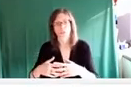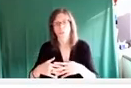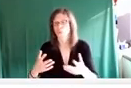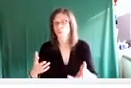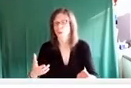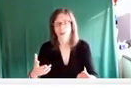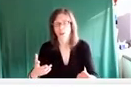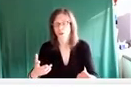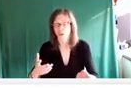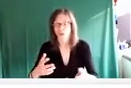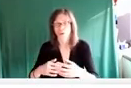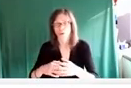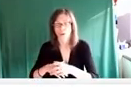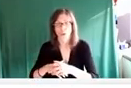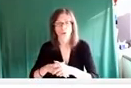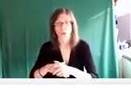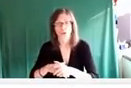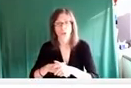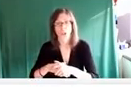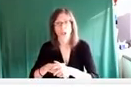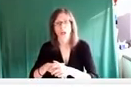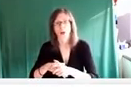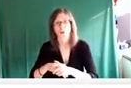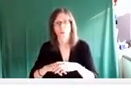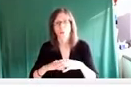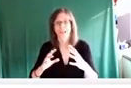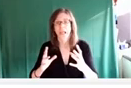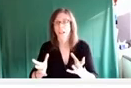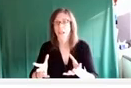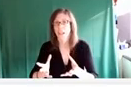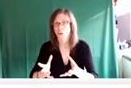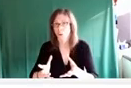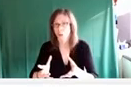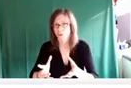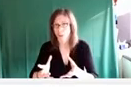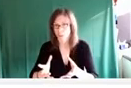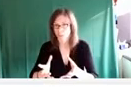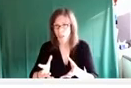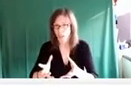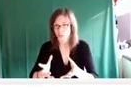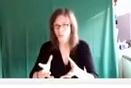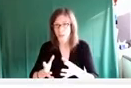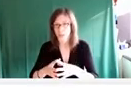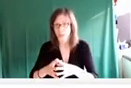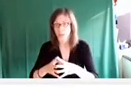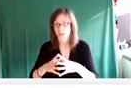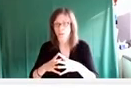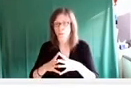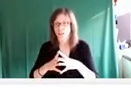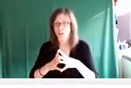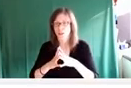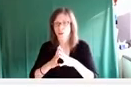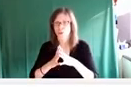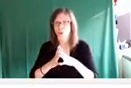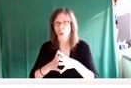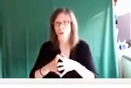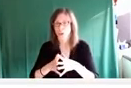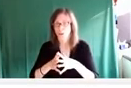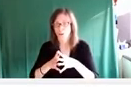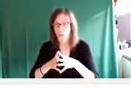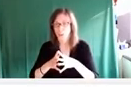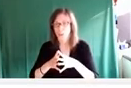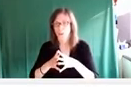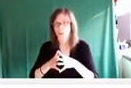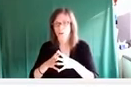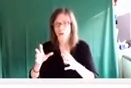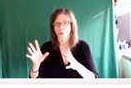quantitatif. Vous le savez déjà de toute façon, j'imagine. Bien détailler son environnement informatique. Si vous partagez du code, vous